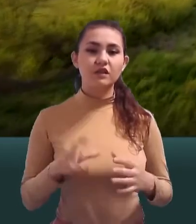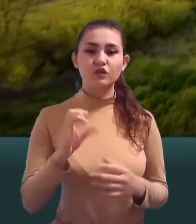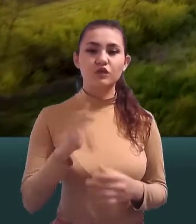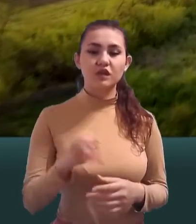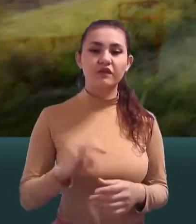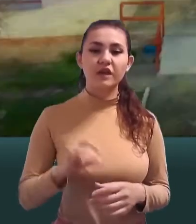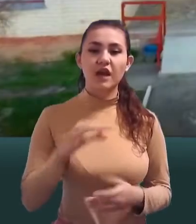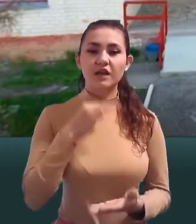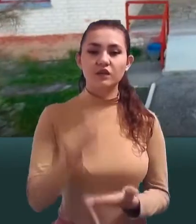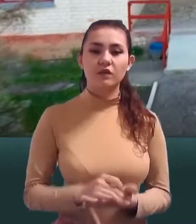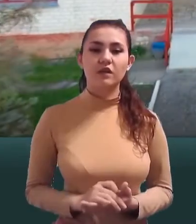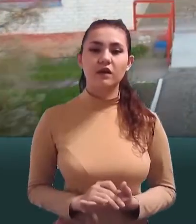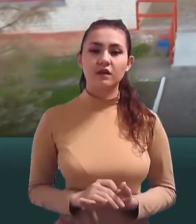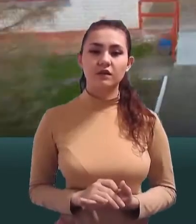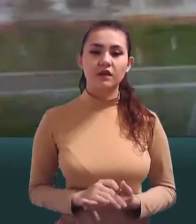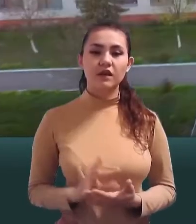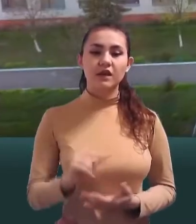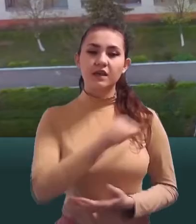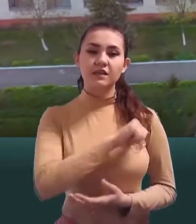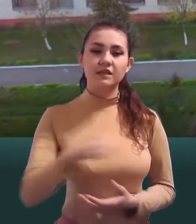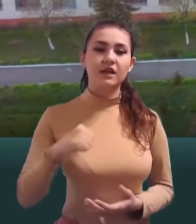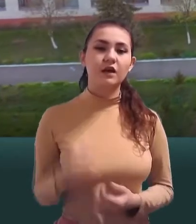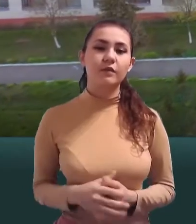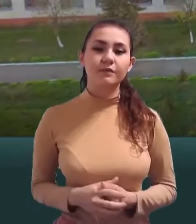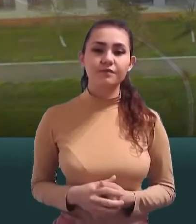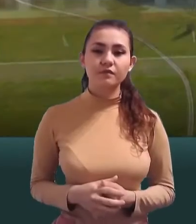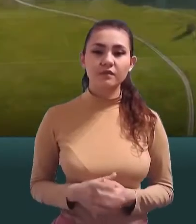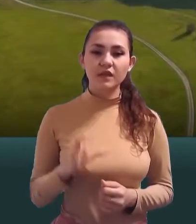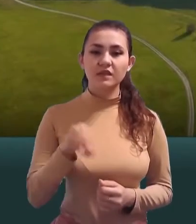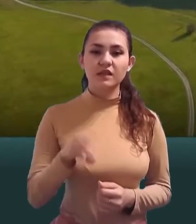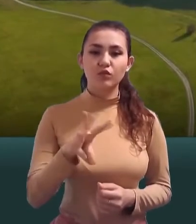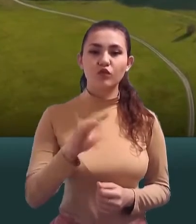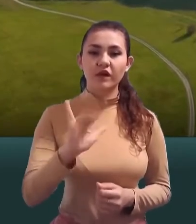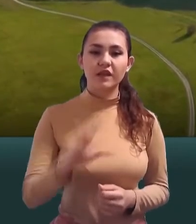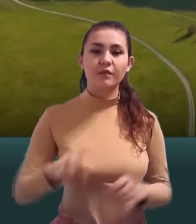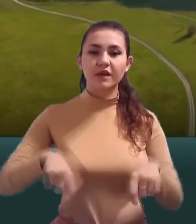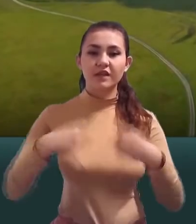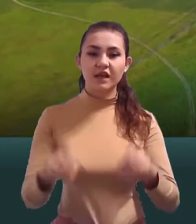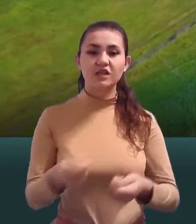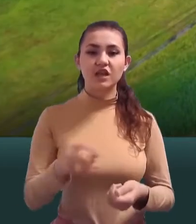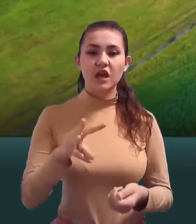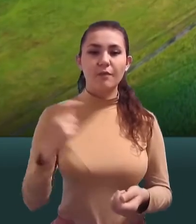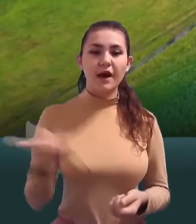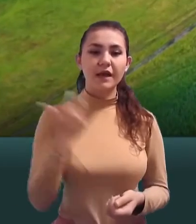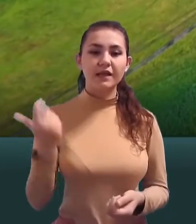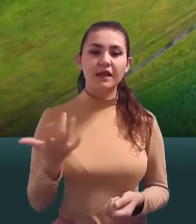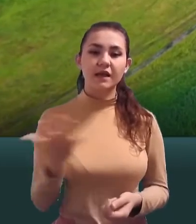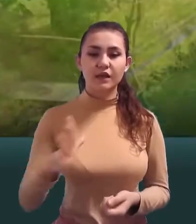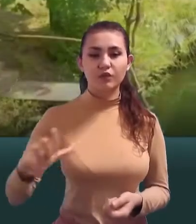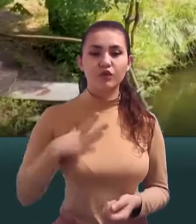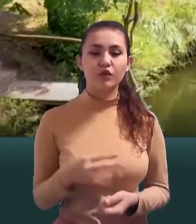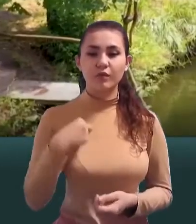І саме от стримування передачі майна, яке було, ми